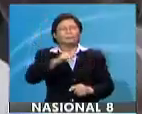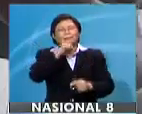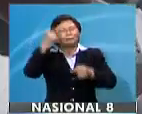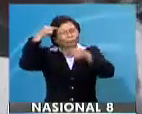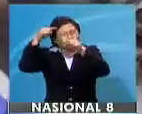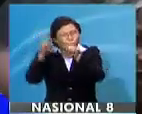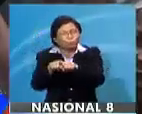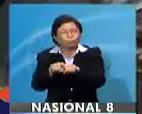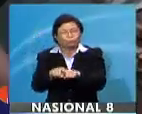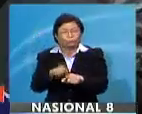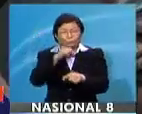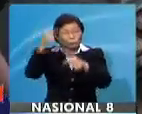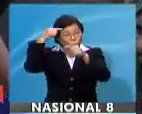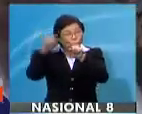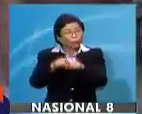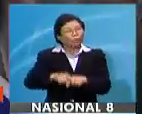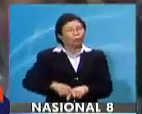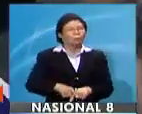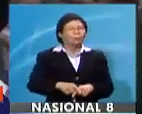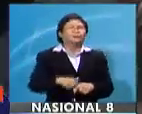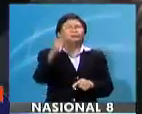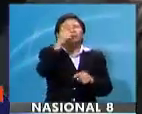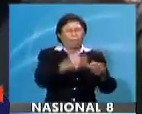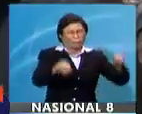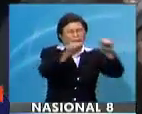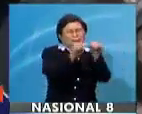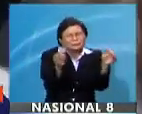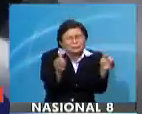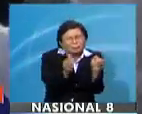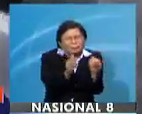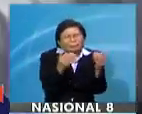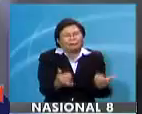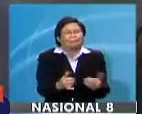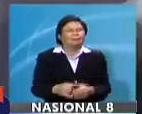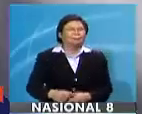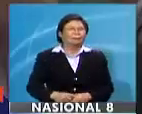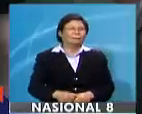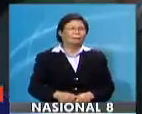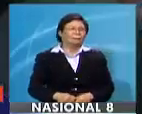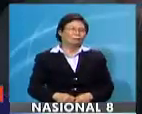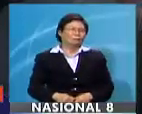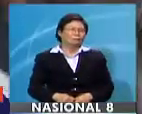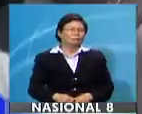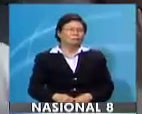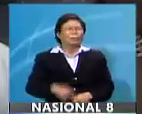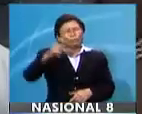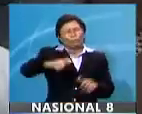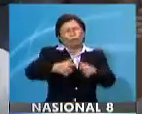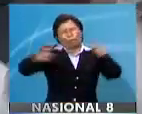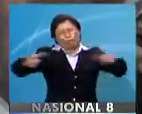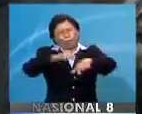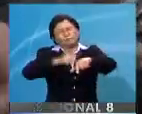pasal satu hak. Pertama, keperluannya masjid ni sempit sangat dah sekarang. Keperluasan kawasan masjid ni perlu untuk masa